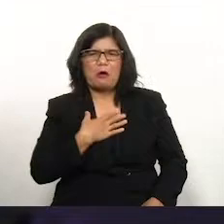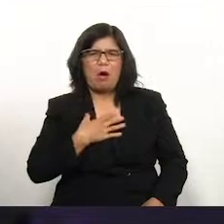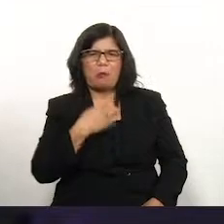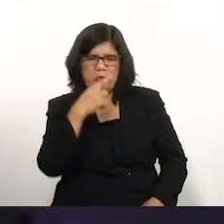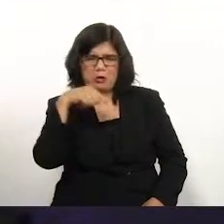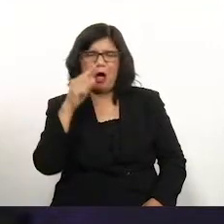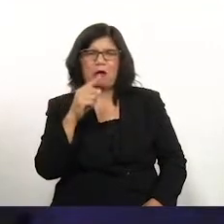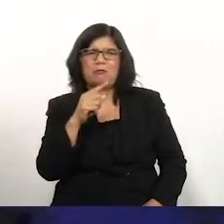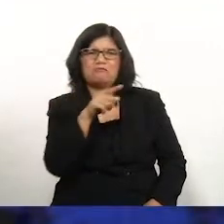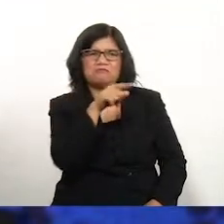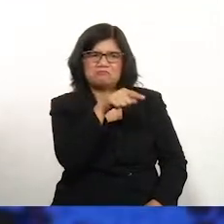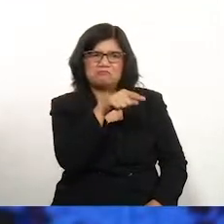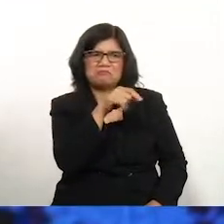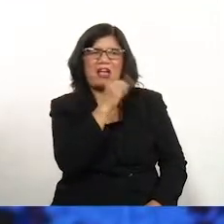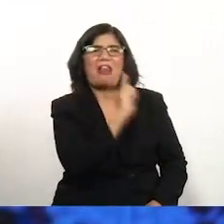orang-orang